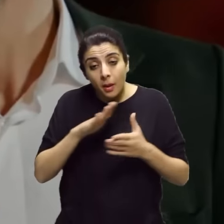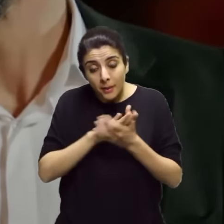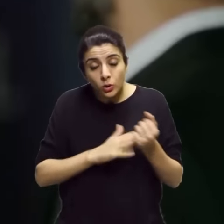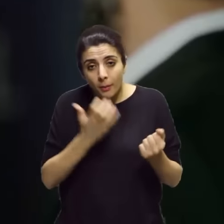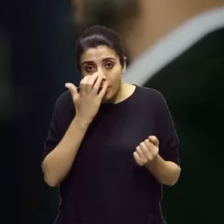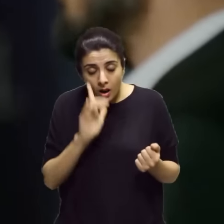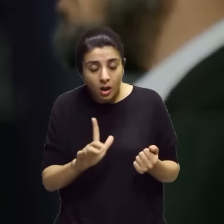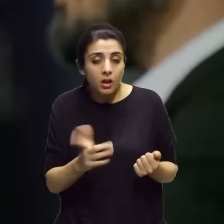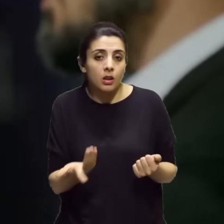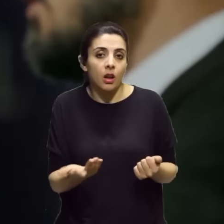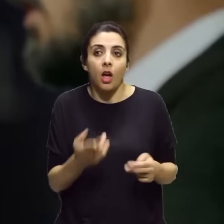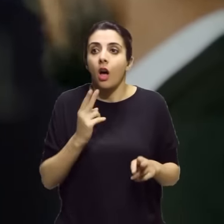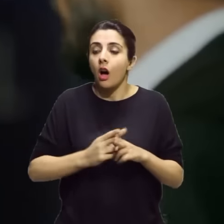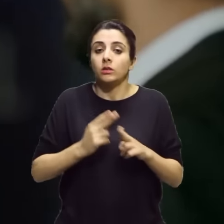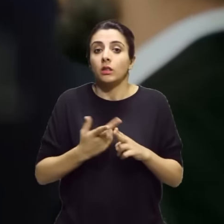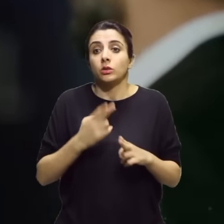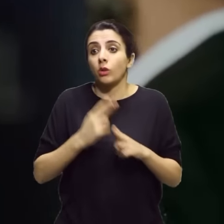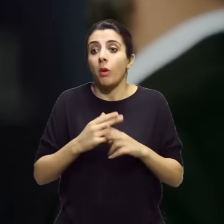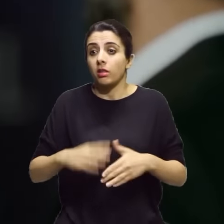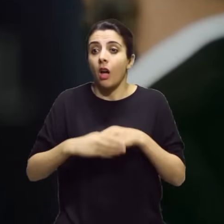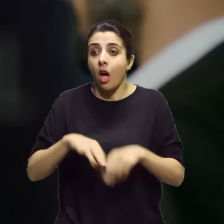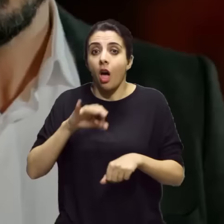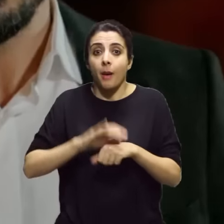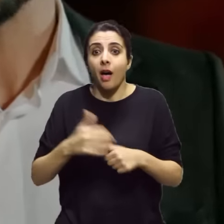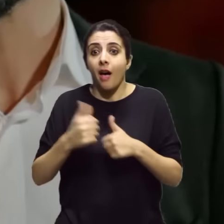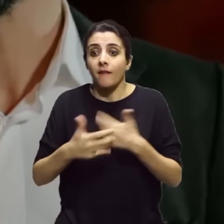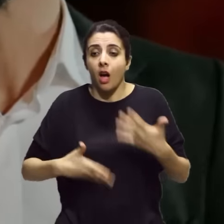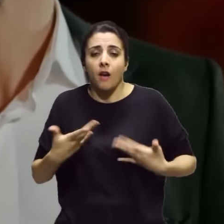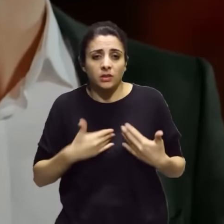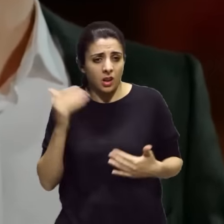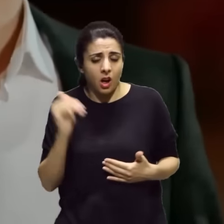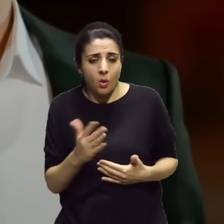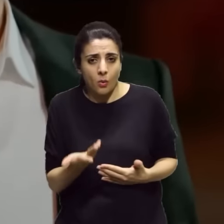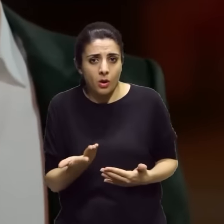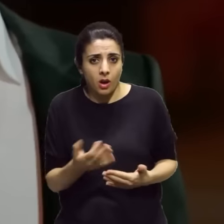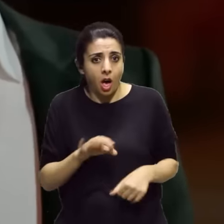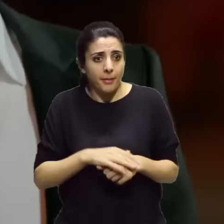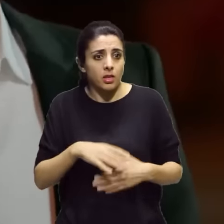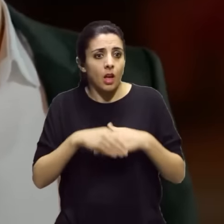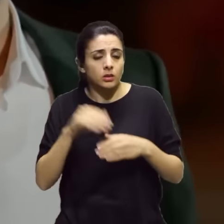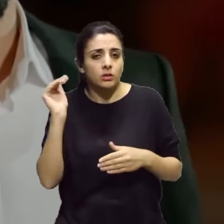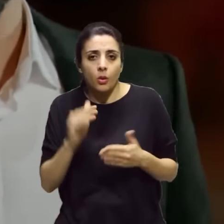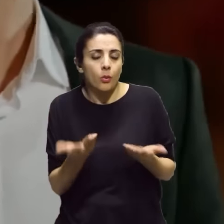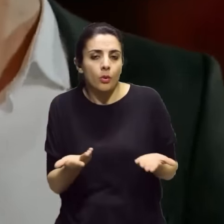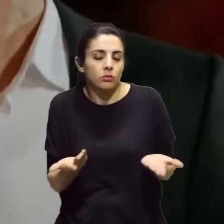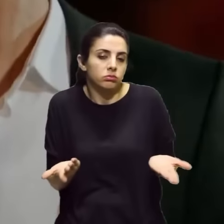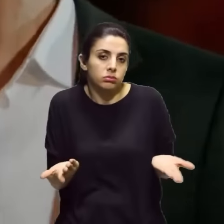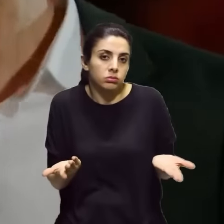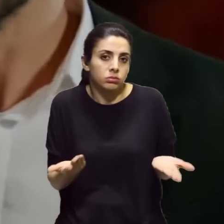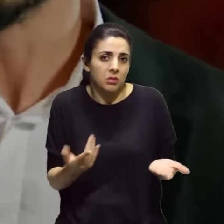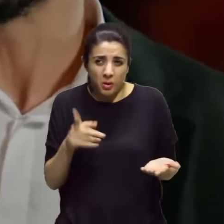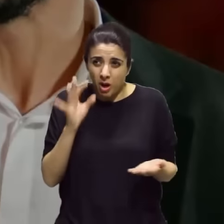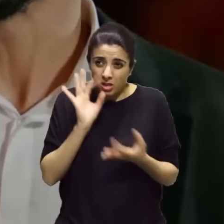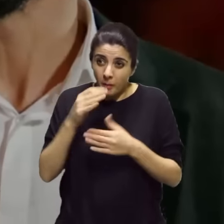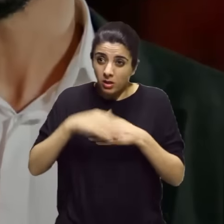bekleyebilirdin. E ne öyle hemen alelacele tanışır tanışmaz böyle evlilik heveslisi gibi geliyorsun, tanışıyorsun. Yani